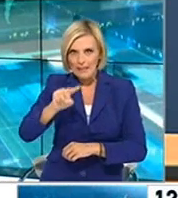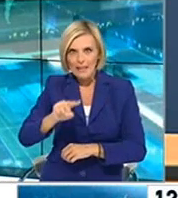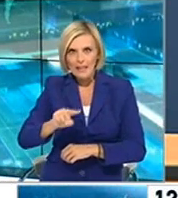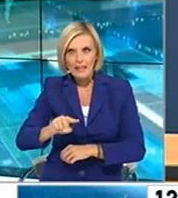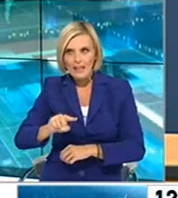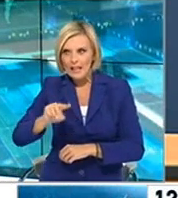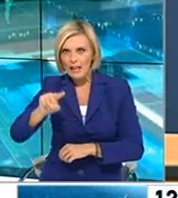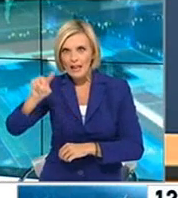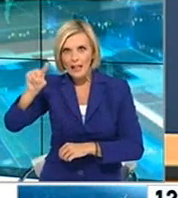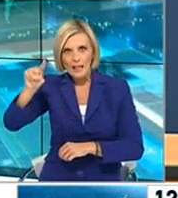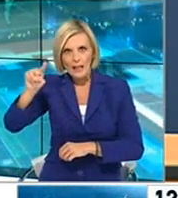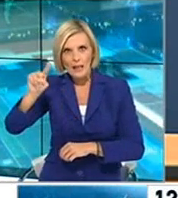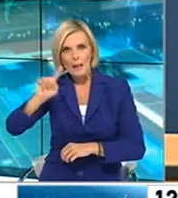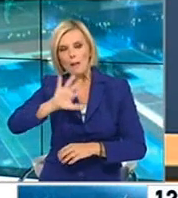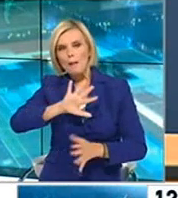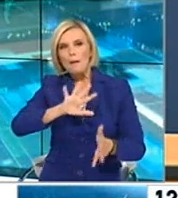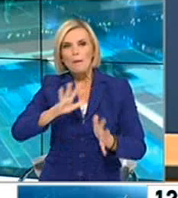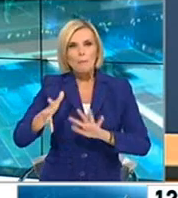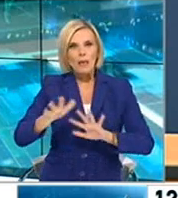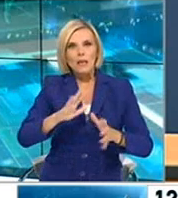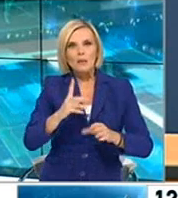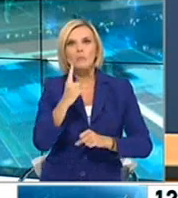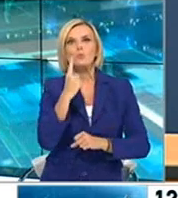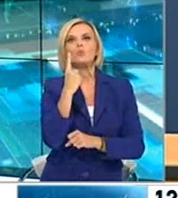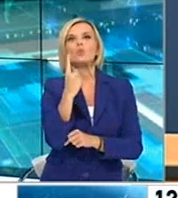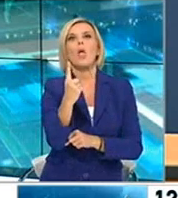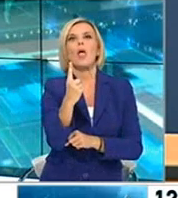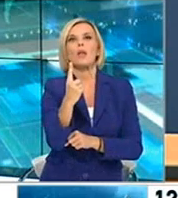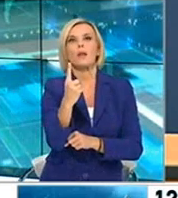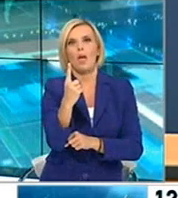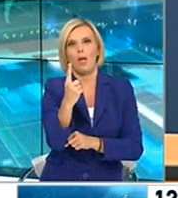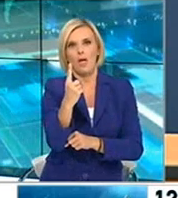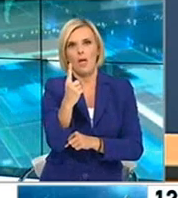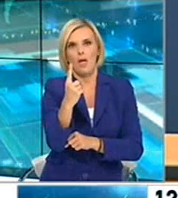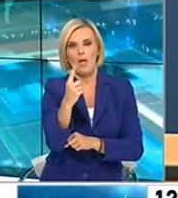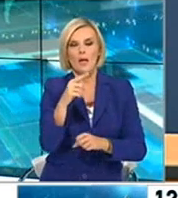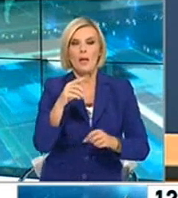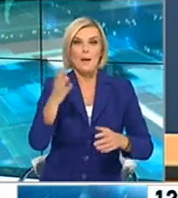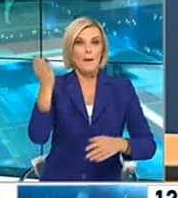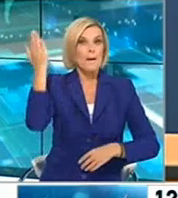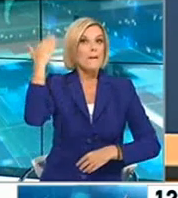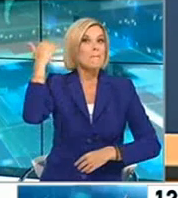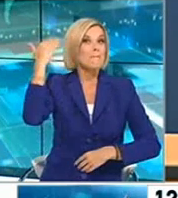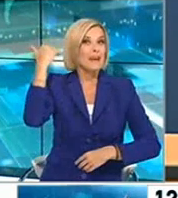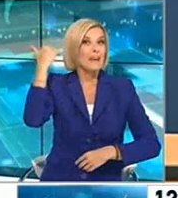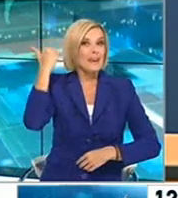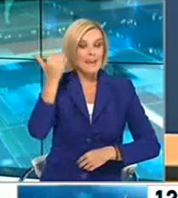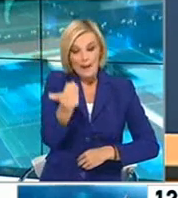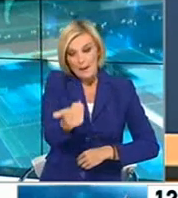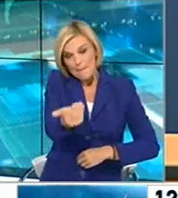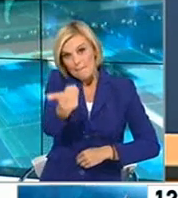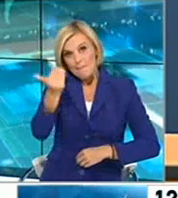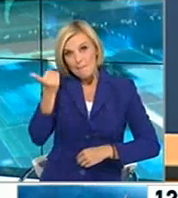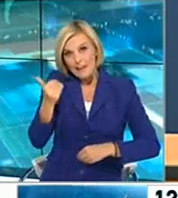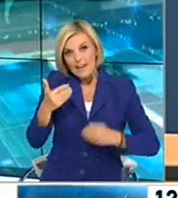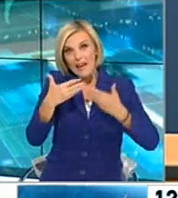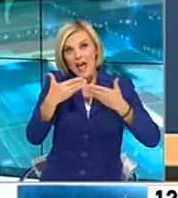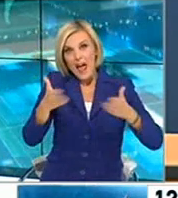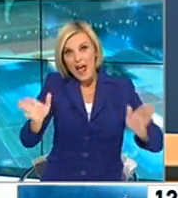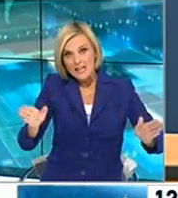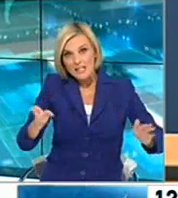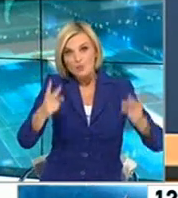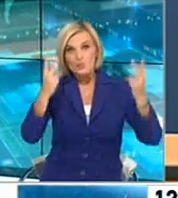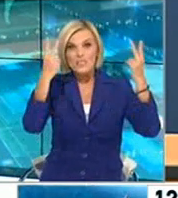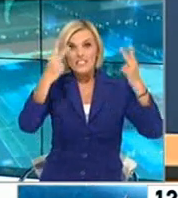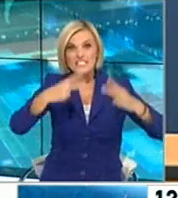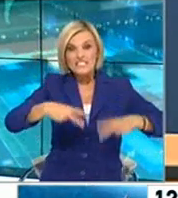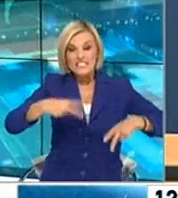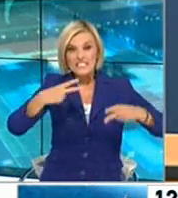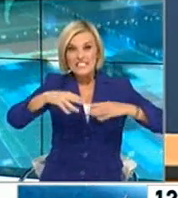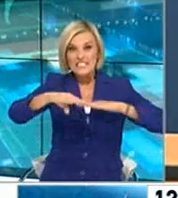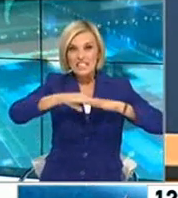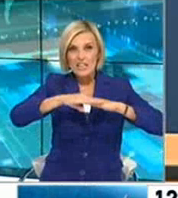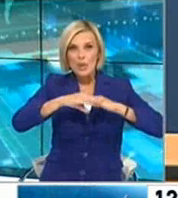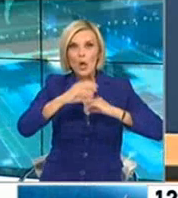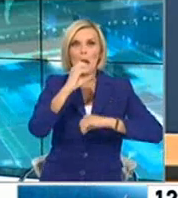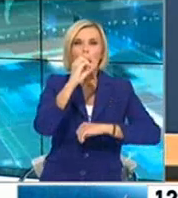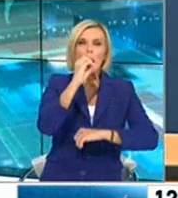αύξηση κρουσμάτων ή μια δεύτερη, κατά κάποιον τρόπο, επιδημία, ένα δεύτερο μεγάλο